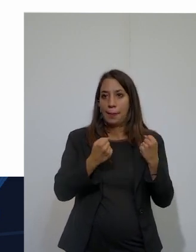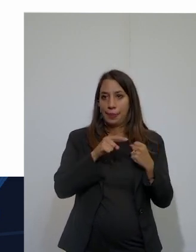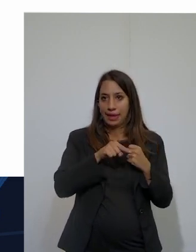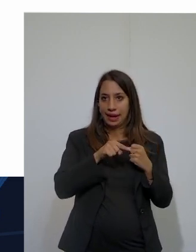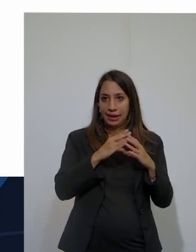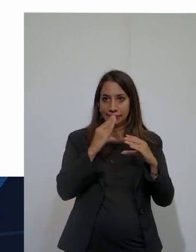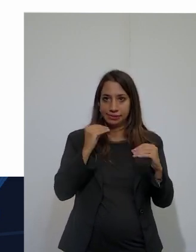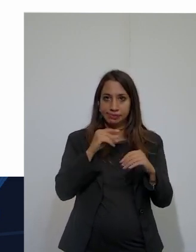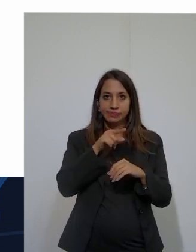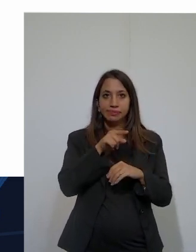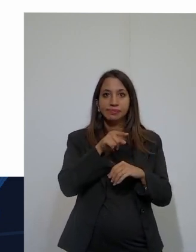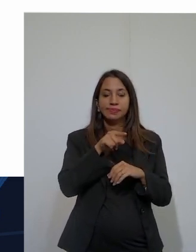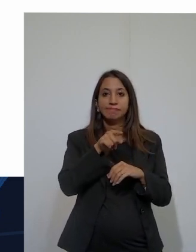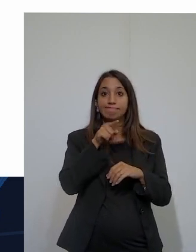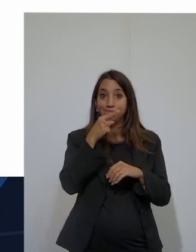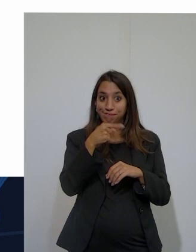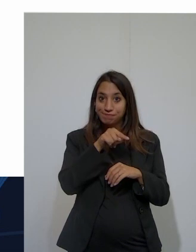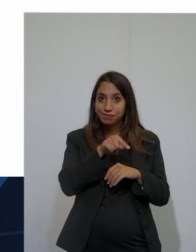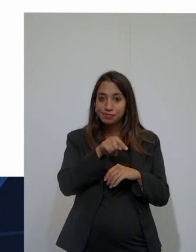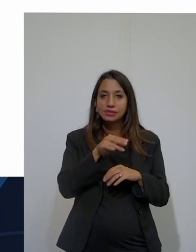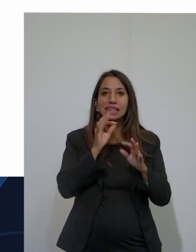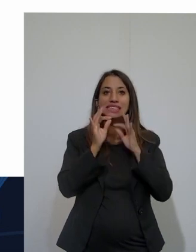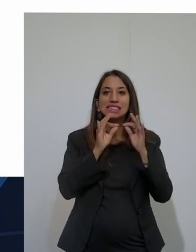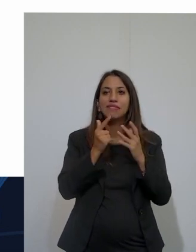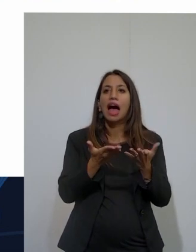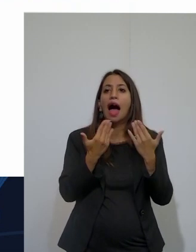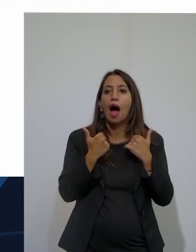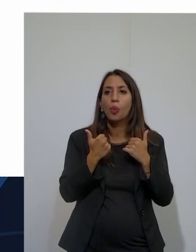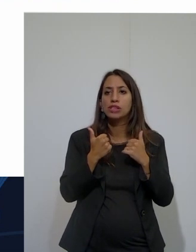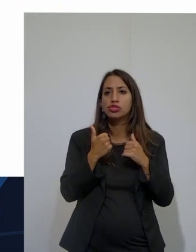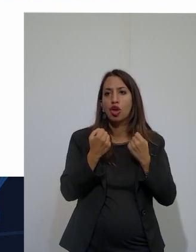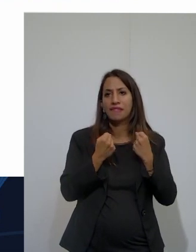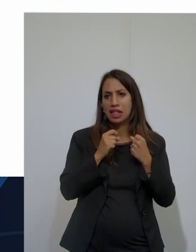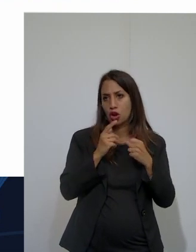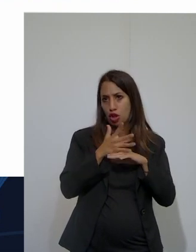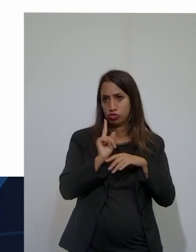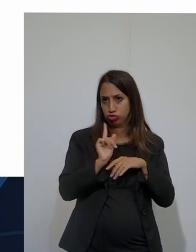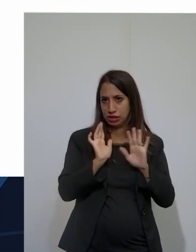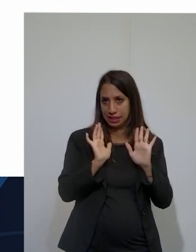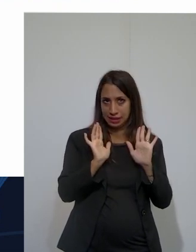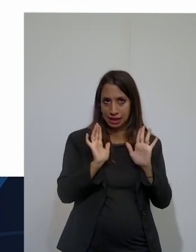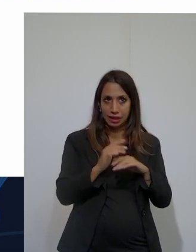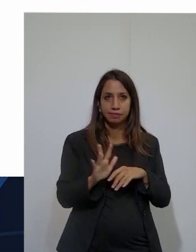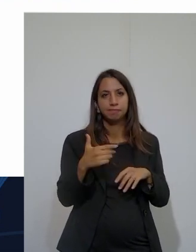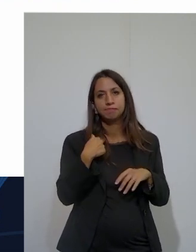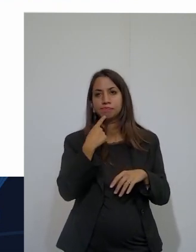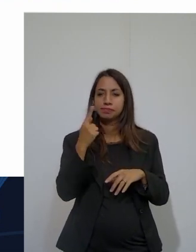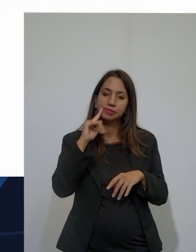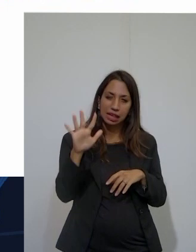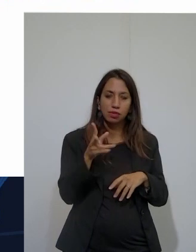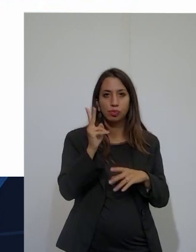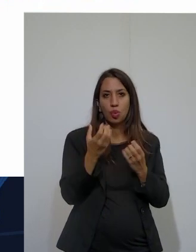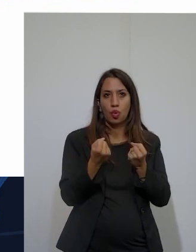dato esclude l'acquisto del veicolo. Per avere un caso concreto, la più